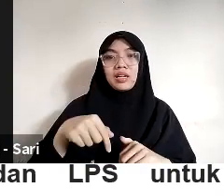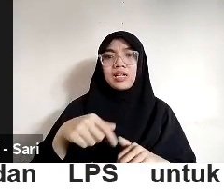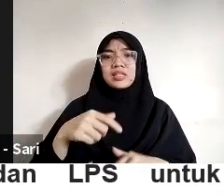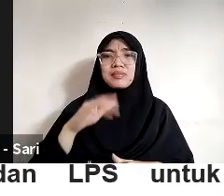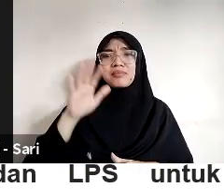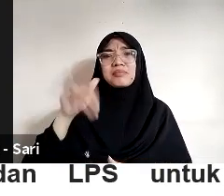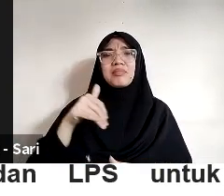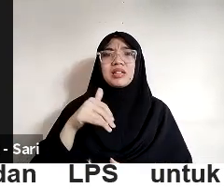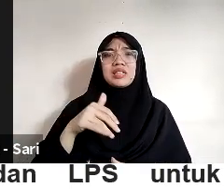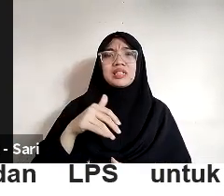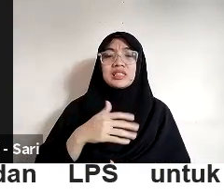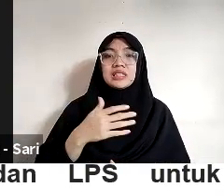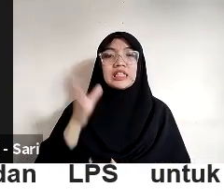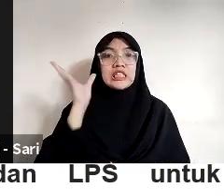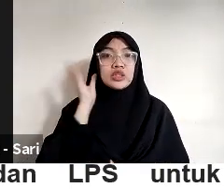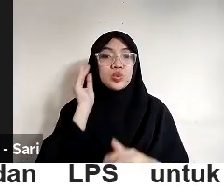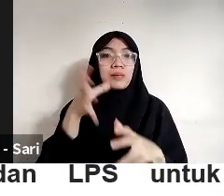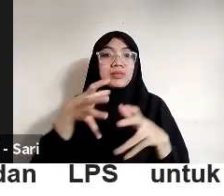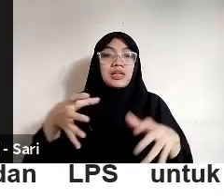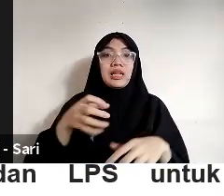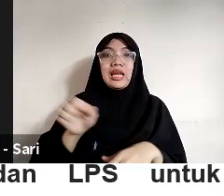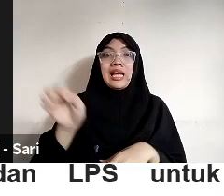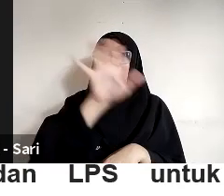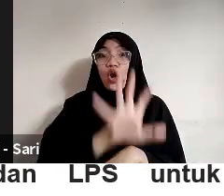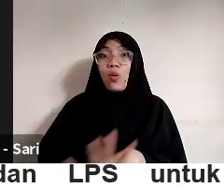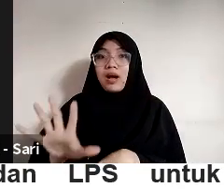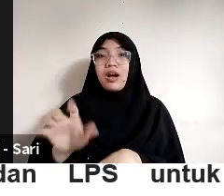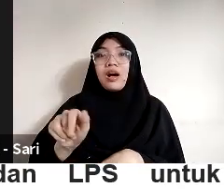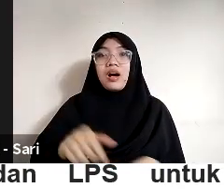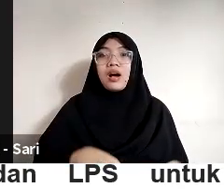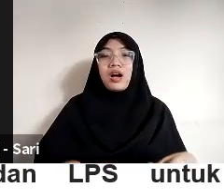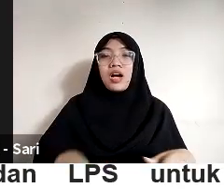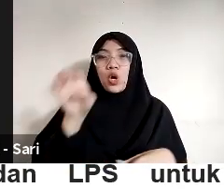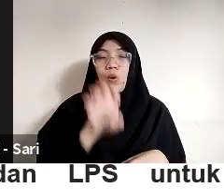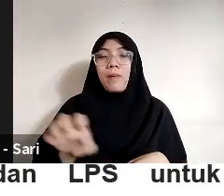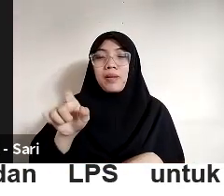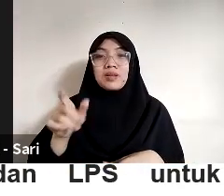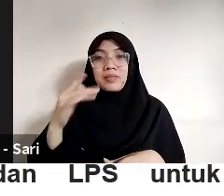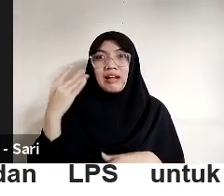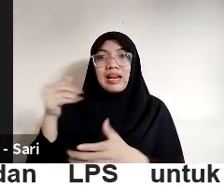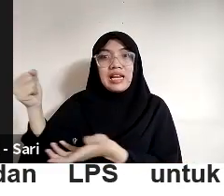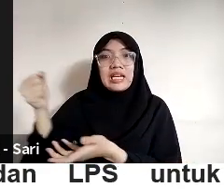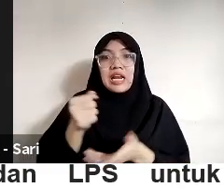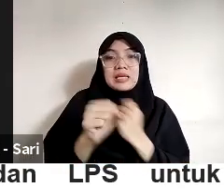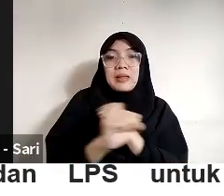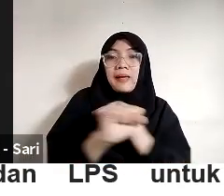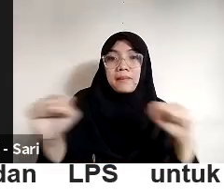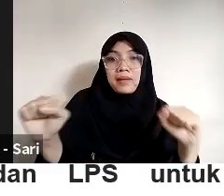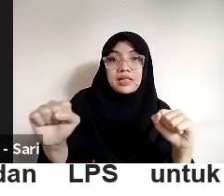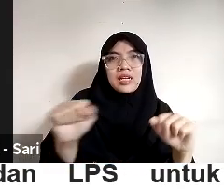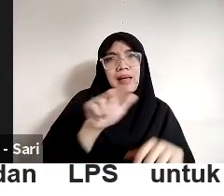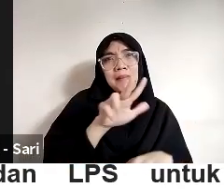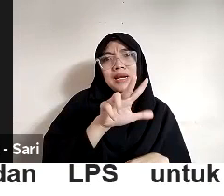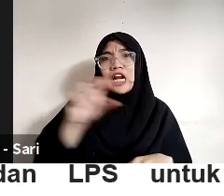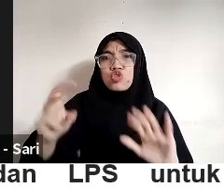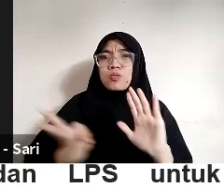menjadi isu besar gitu ya. Eropa aja masih ada dana penyelamatan kemarin 800-an miliar